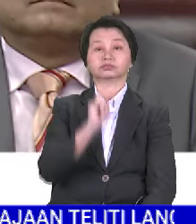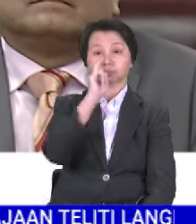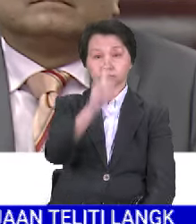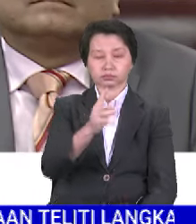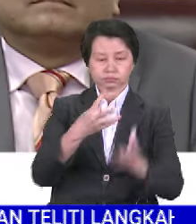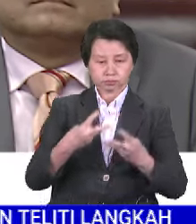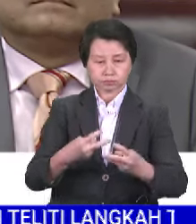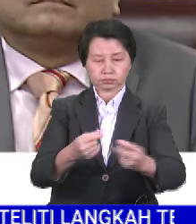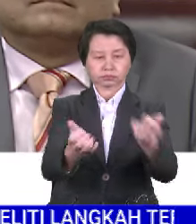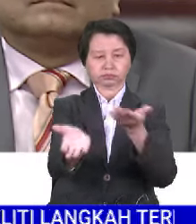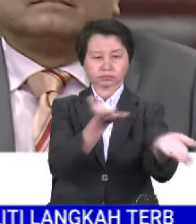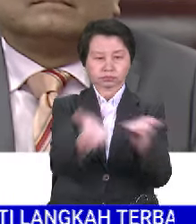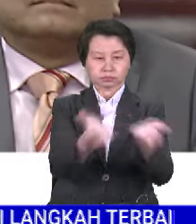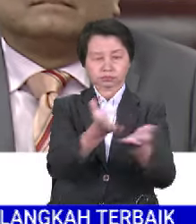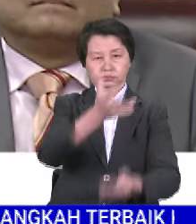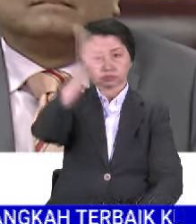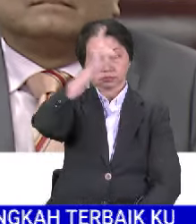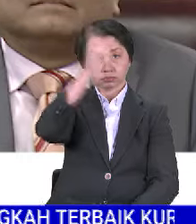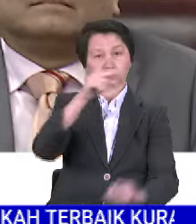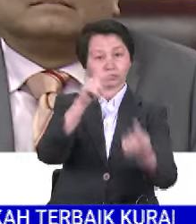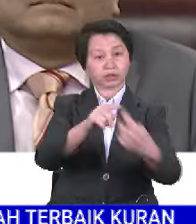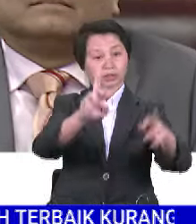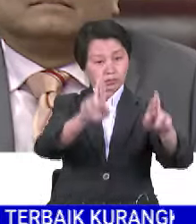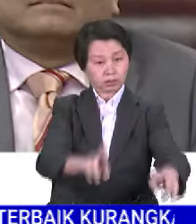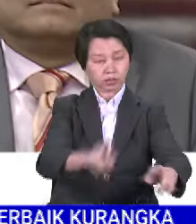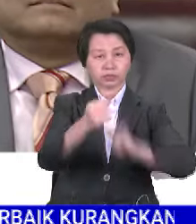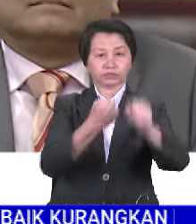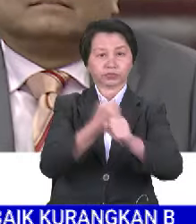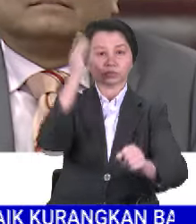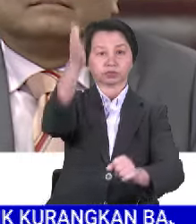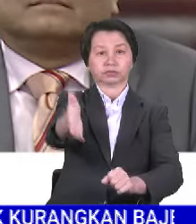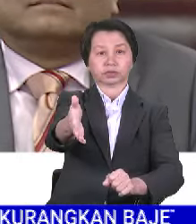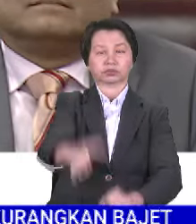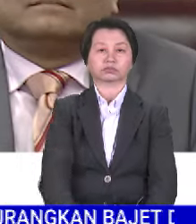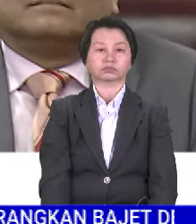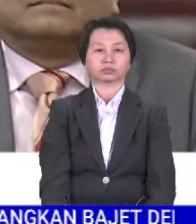kelangsungan perkhidmatan kerajaan kepada rakyat bagi tahun